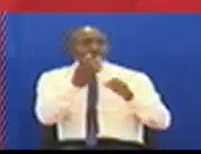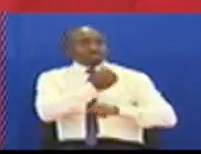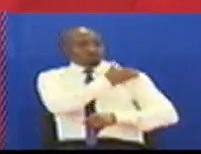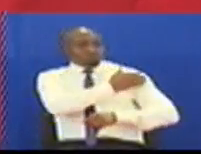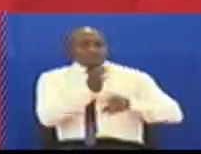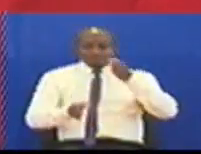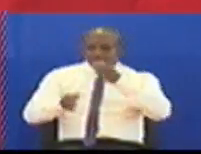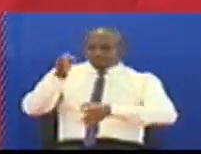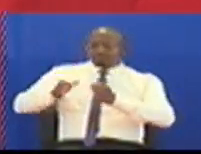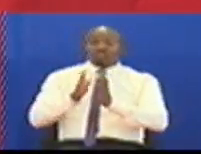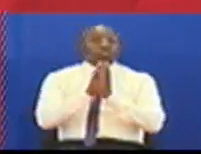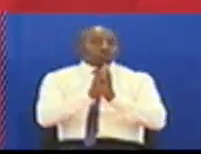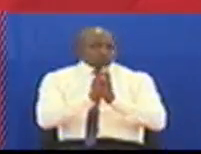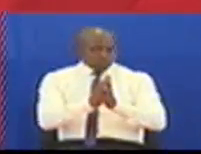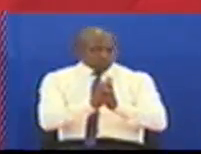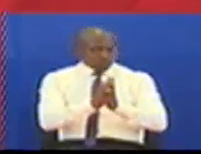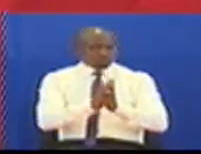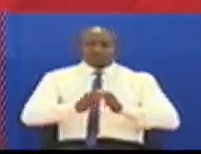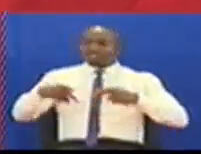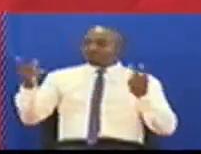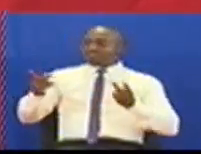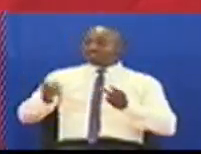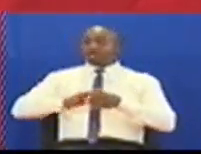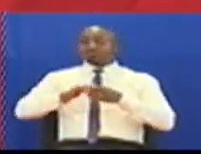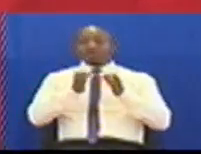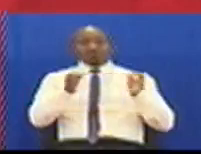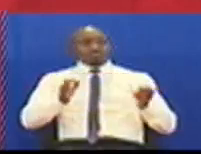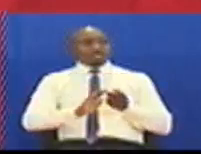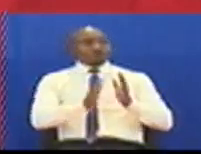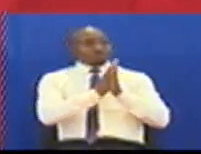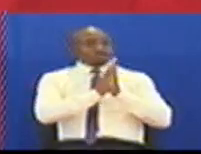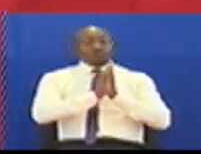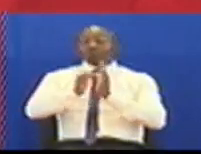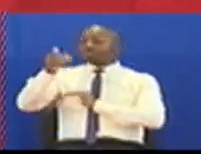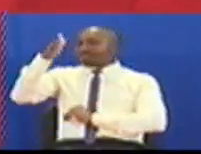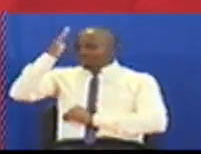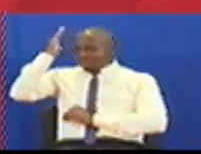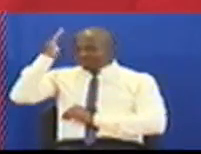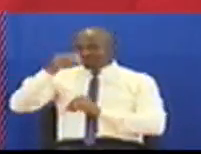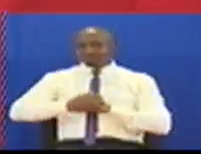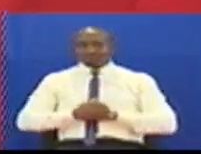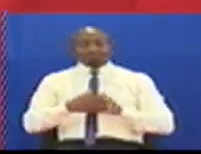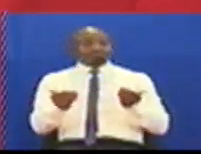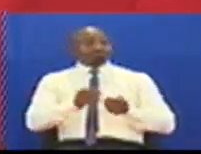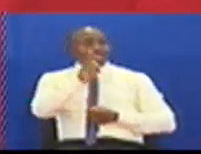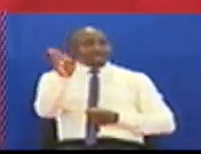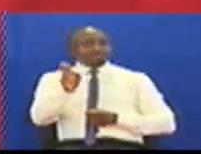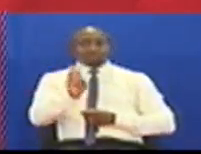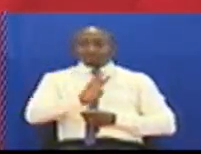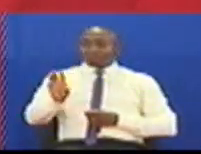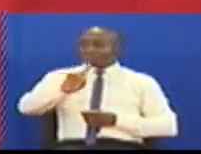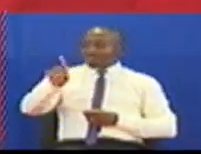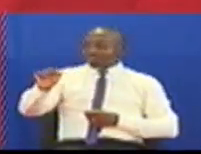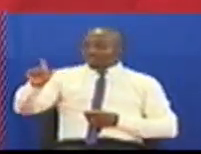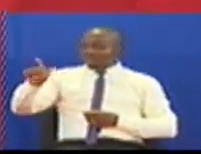inastahili. Tunawashukuru sana. Lakini pia nitumie fursa hii kuishukuru serikali. Kwa halmashauri ya wilaya Msalala